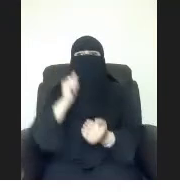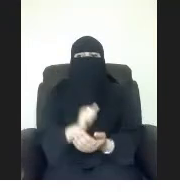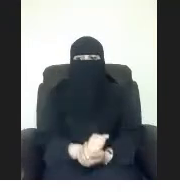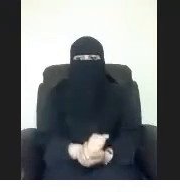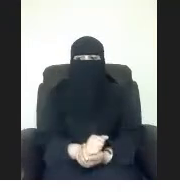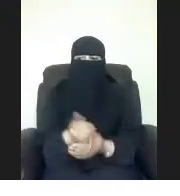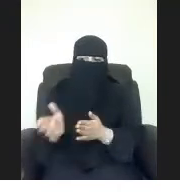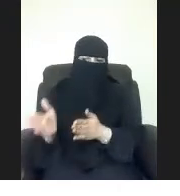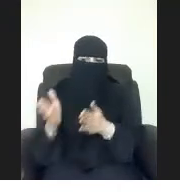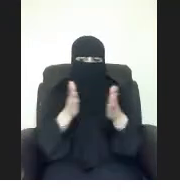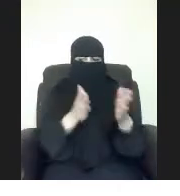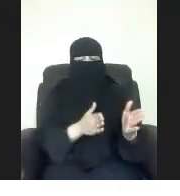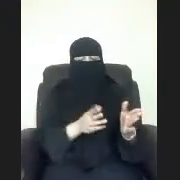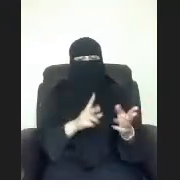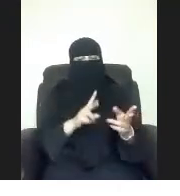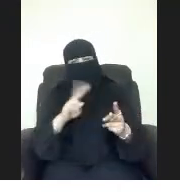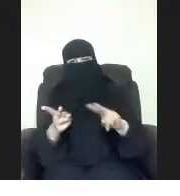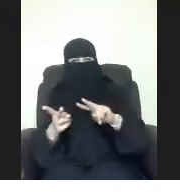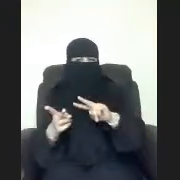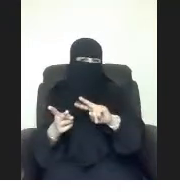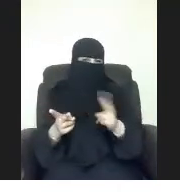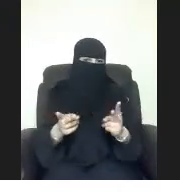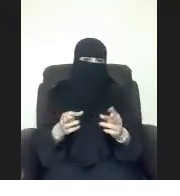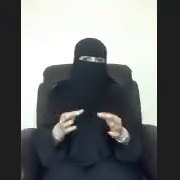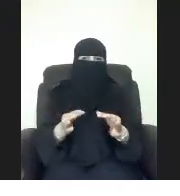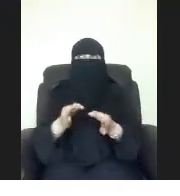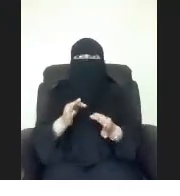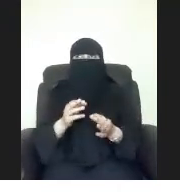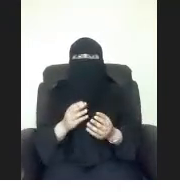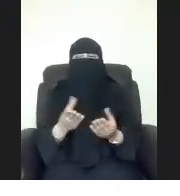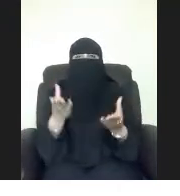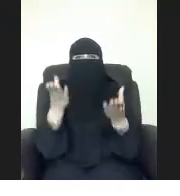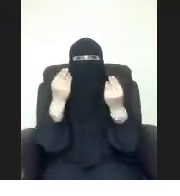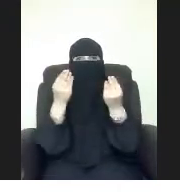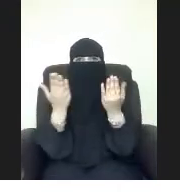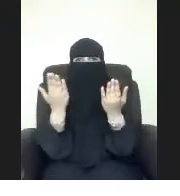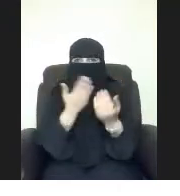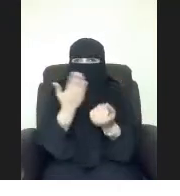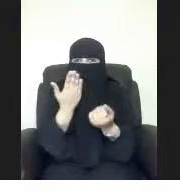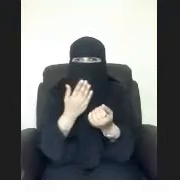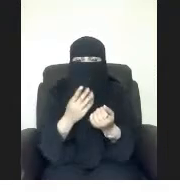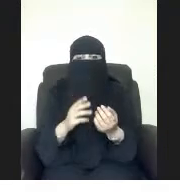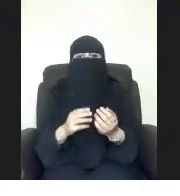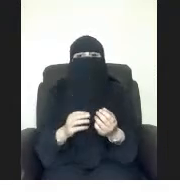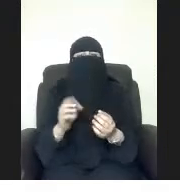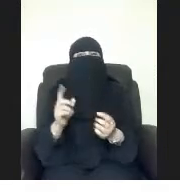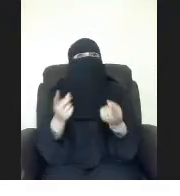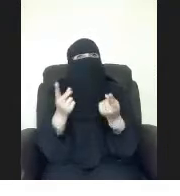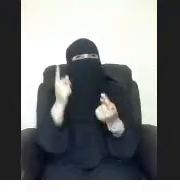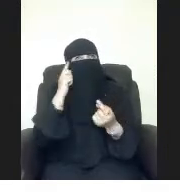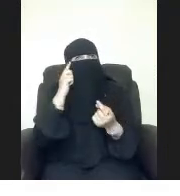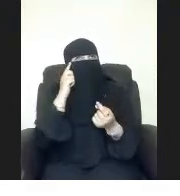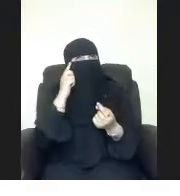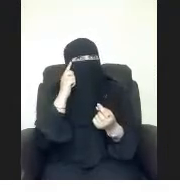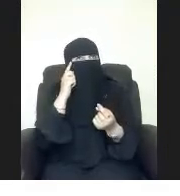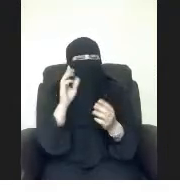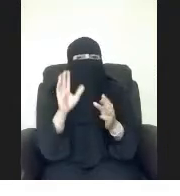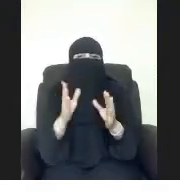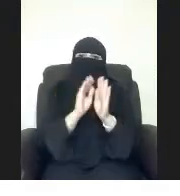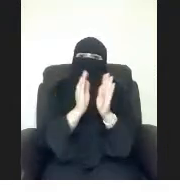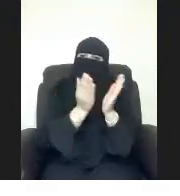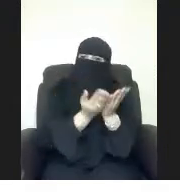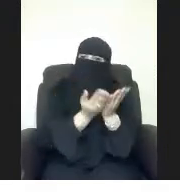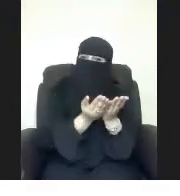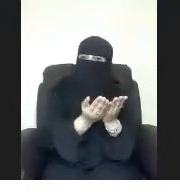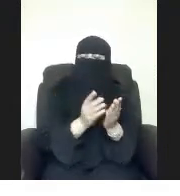ما هو الفرق بين استراتيجية التدريس التقليدي واستراتيجية التدريس بالفصل المقلوب؟ كما تلاحظون في